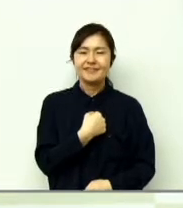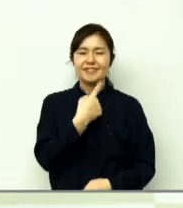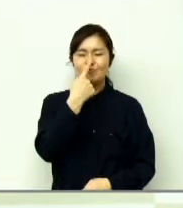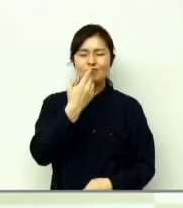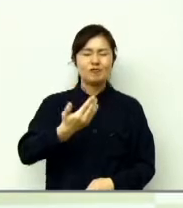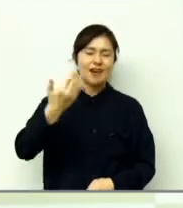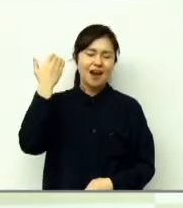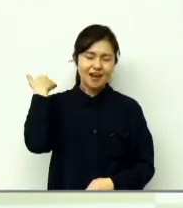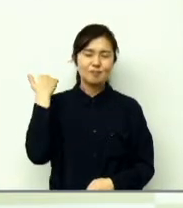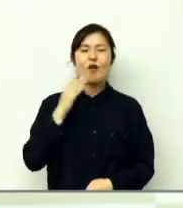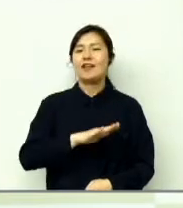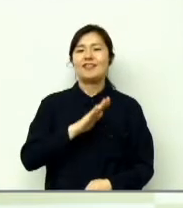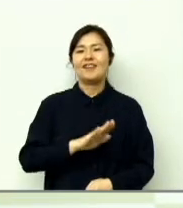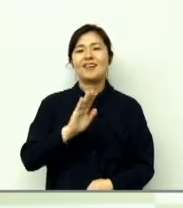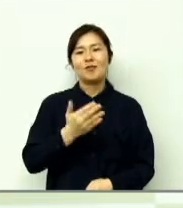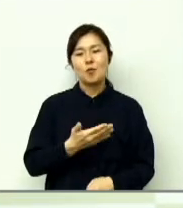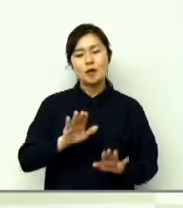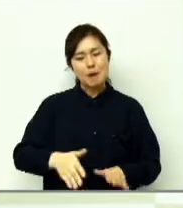るとそうですね、